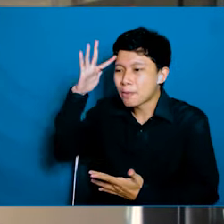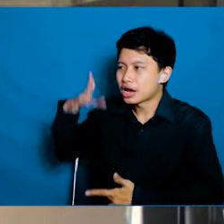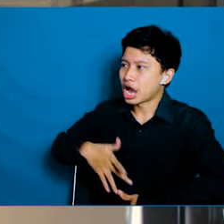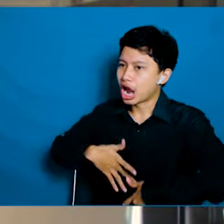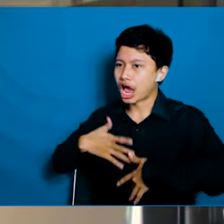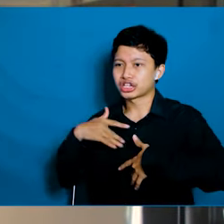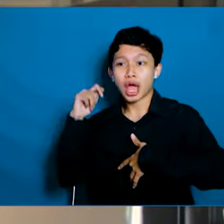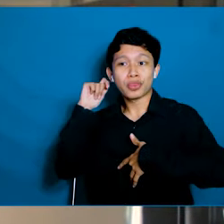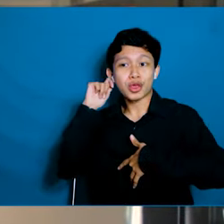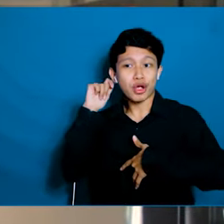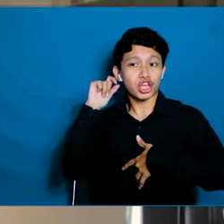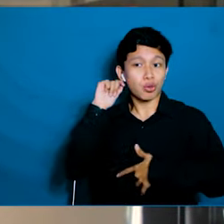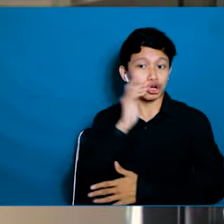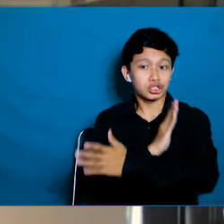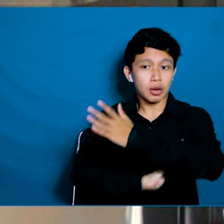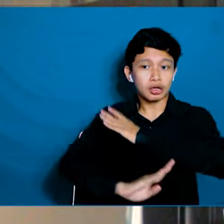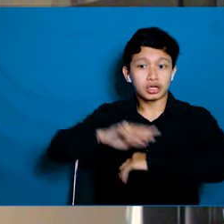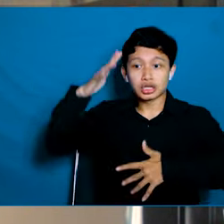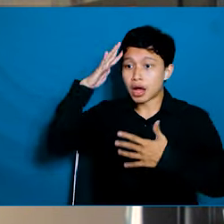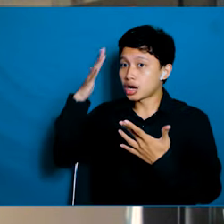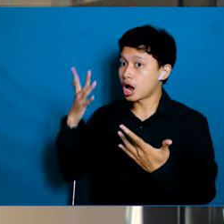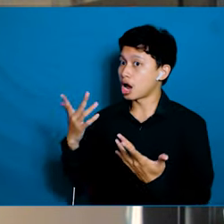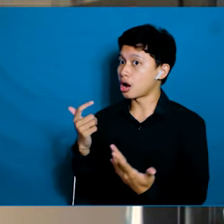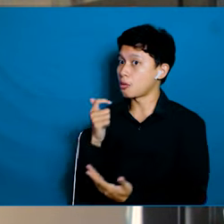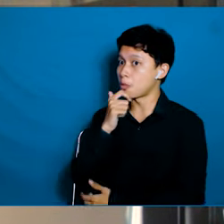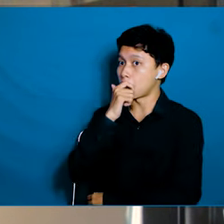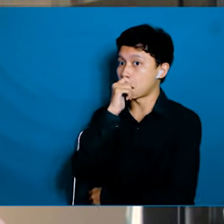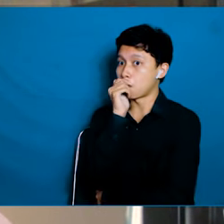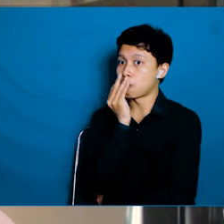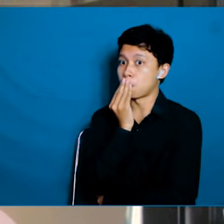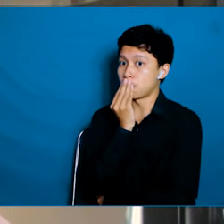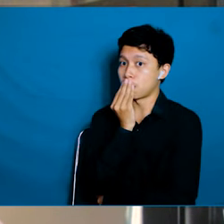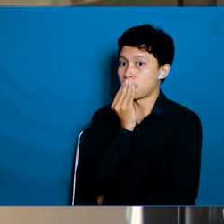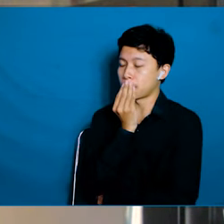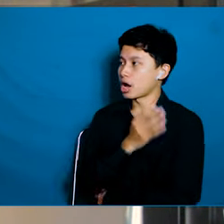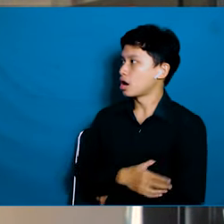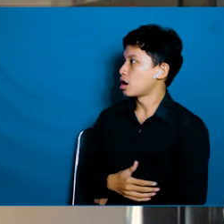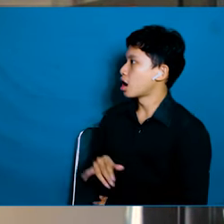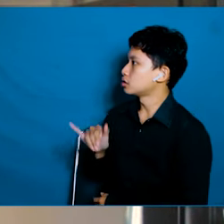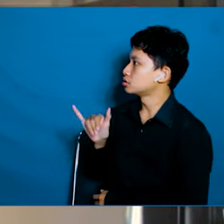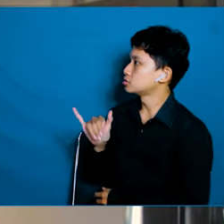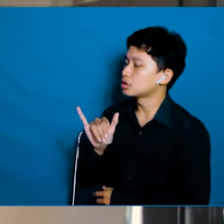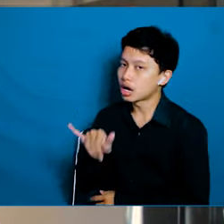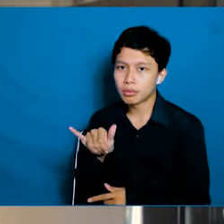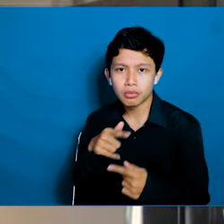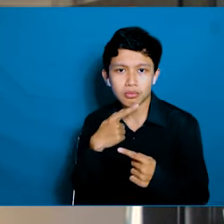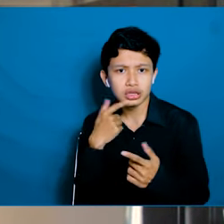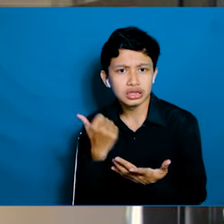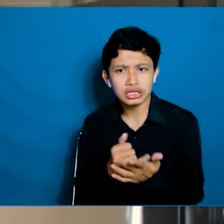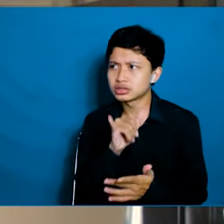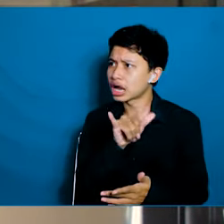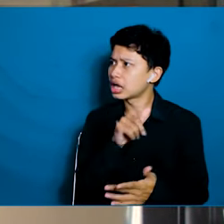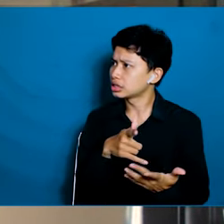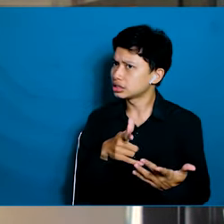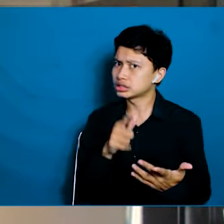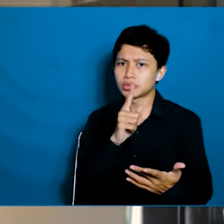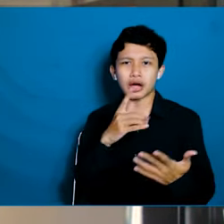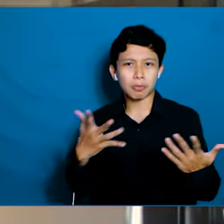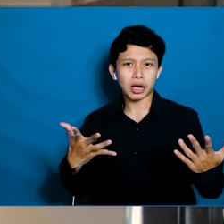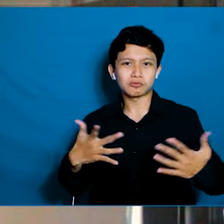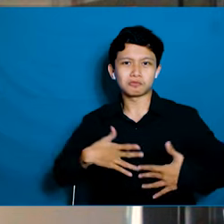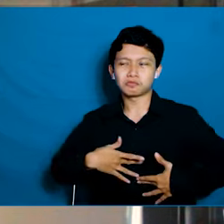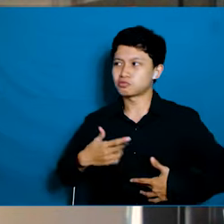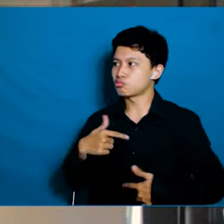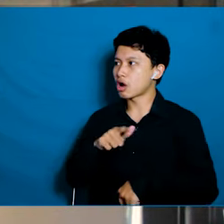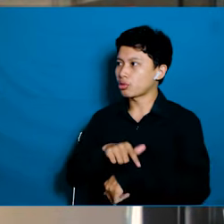bagaimana dengan perempuan-perempuan dengan disabilitas. Nah, ini sangat penting sekali. Kenapa? Karena